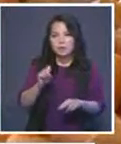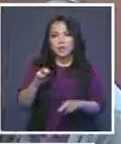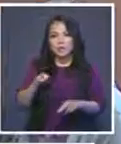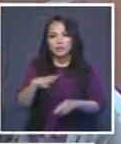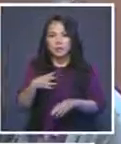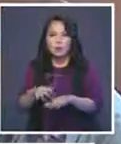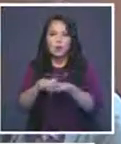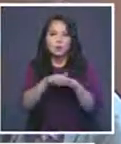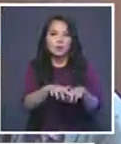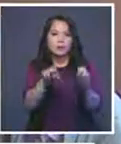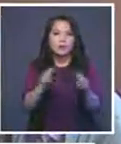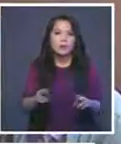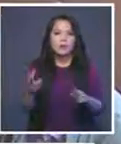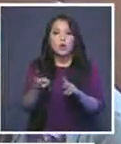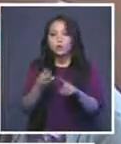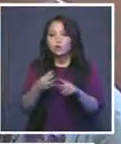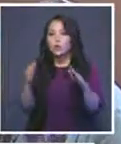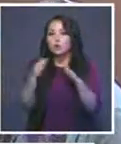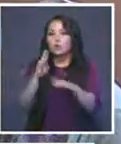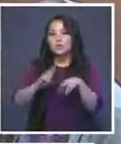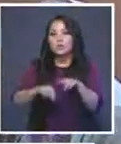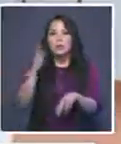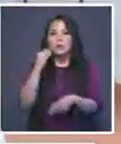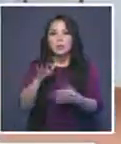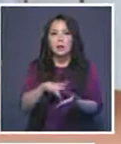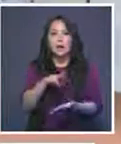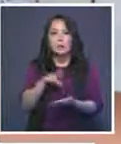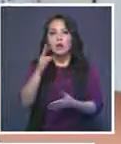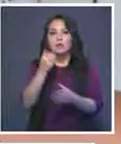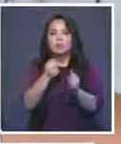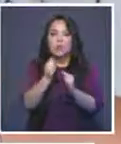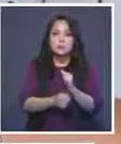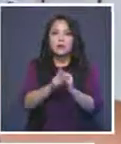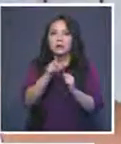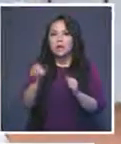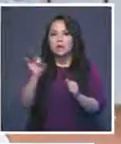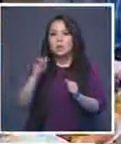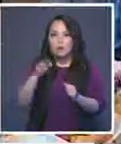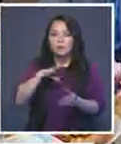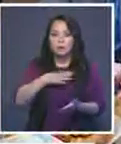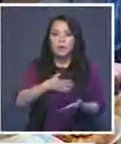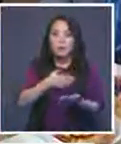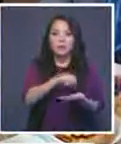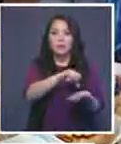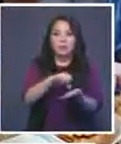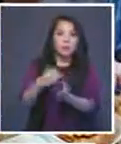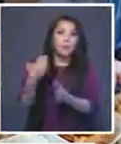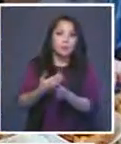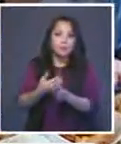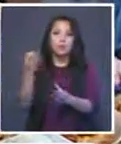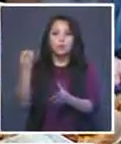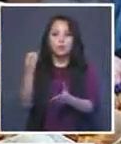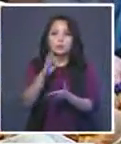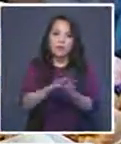тарапынан Алматы облысында салынған үшінші үй. Ал әркез игі іске мұрындық болатын имамдар алдағы уақытта да мұндай қайырымдылық шараларын жалғастыра